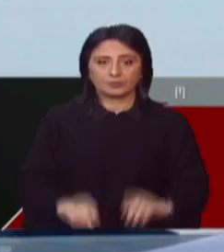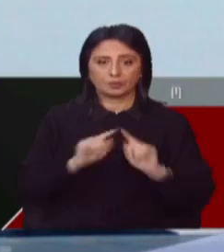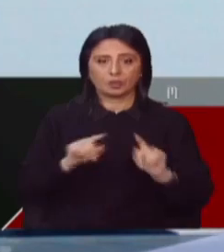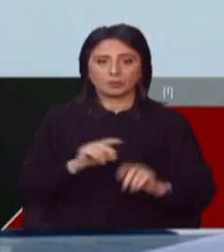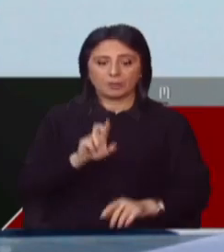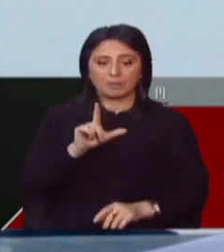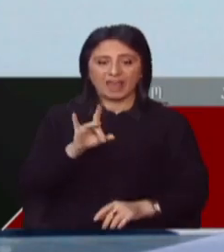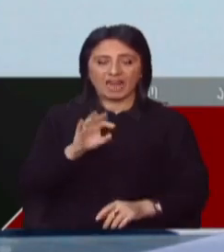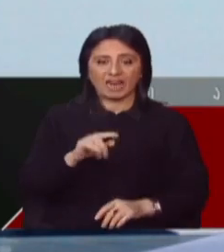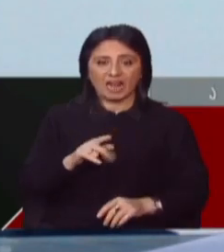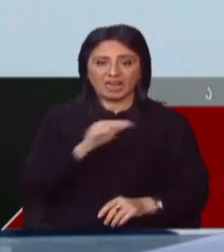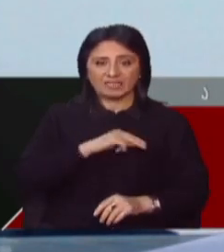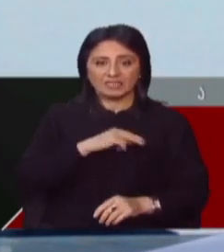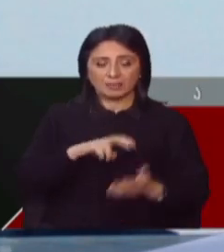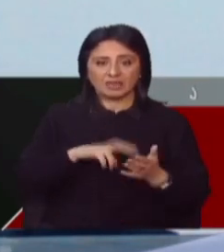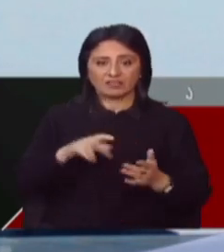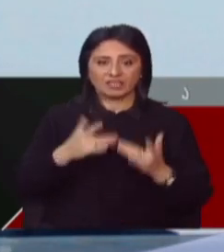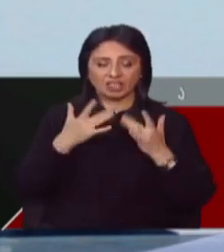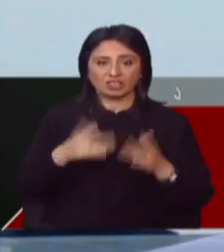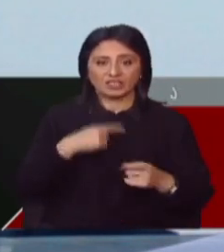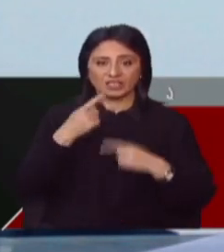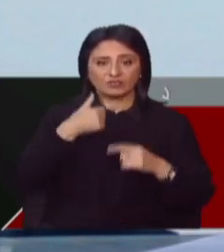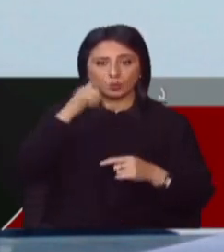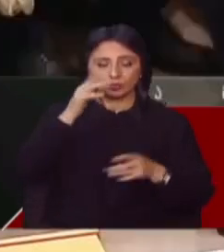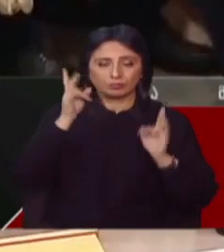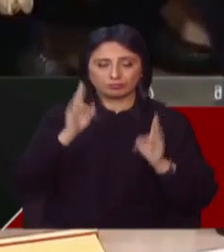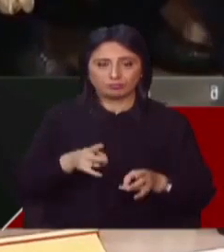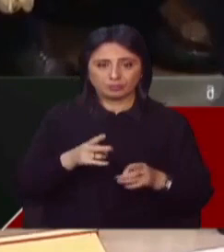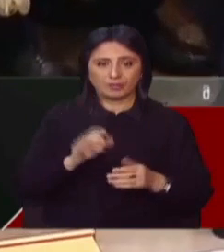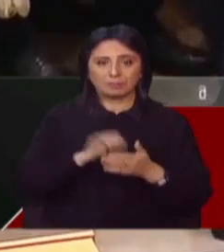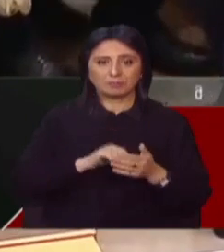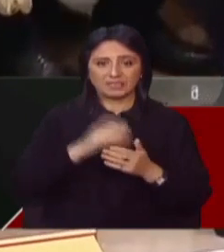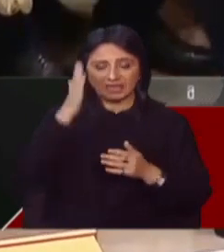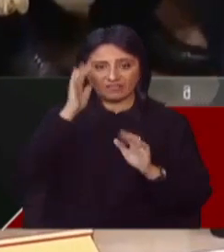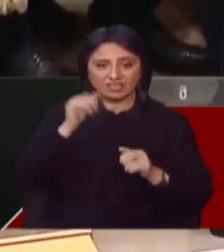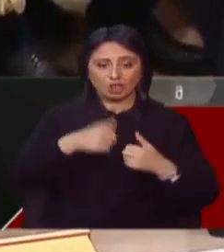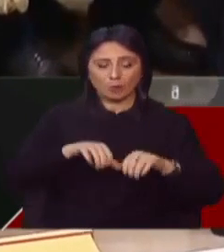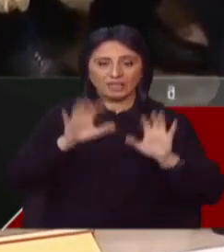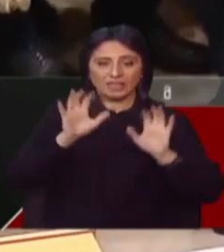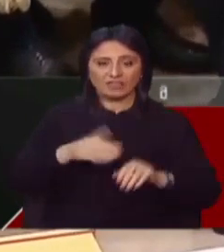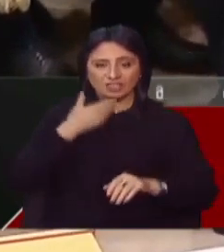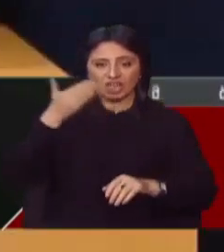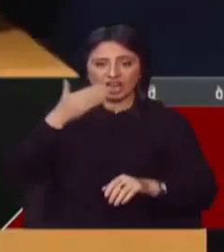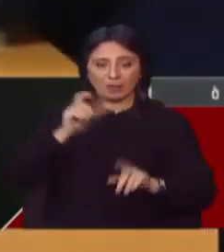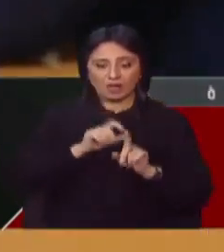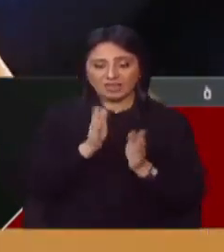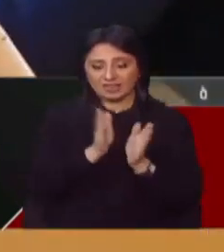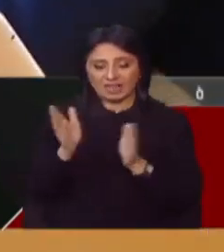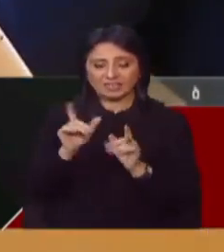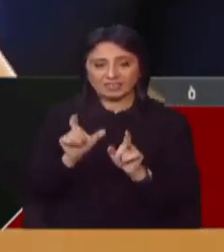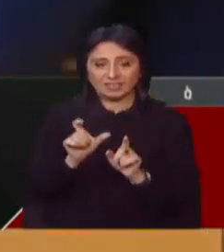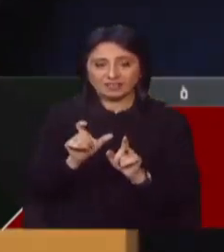Opozīcija Irakli Berajas gan tanamdebobis datoba sitkhov saubaria gushindol incidentze. Mizezi tavdatsvis komitetis tavmshdomaris gamosulisis natsilia,